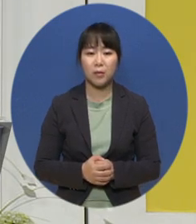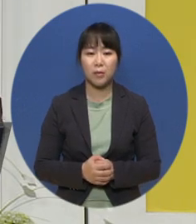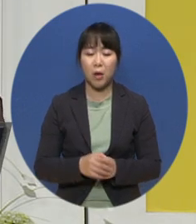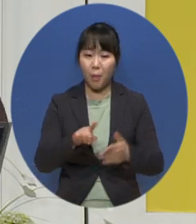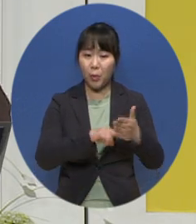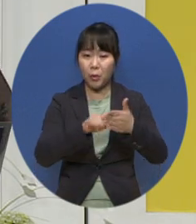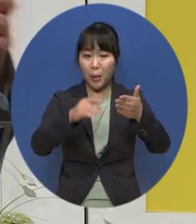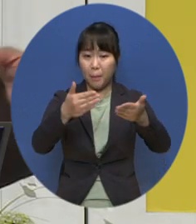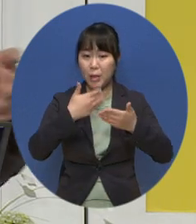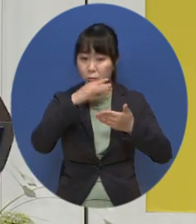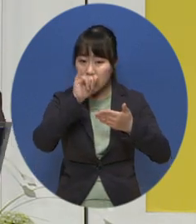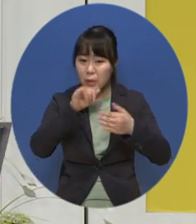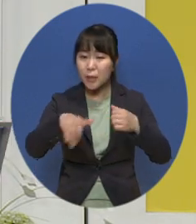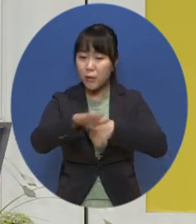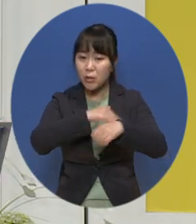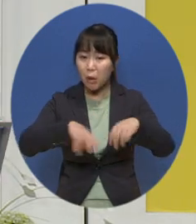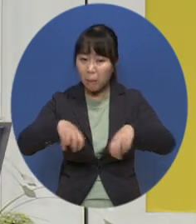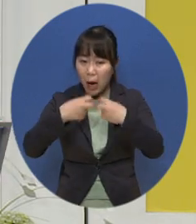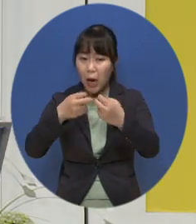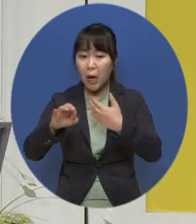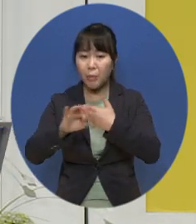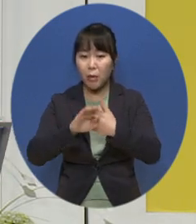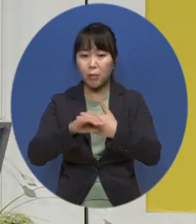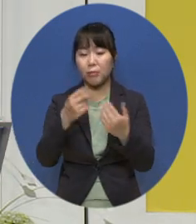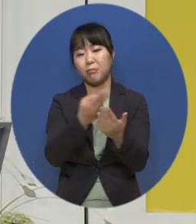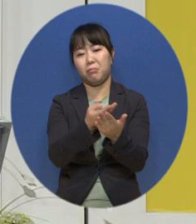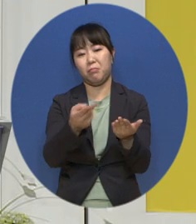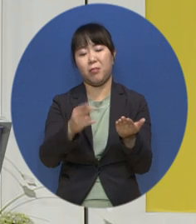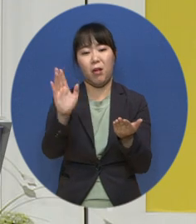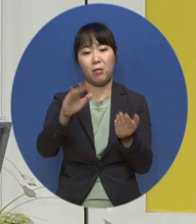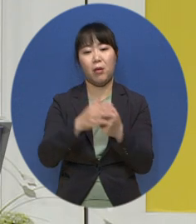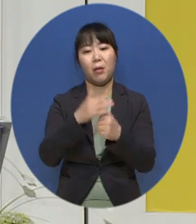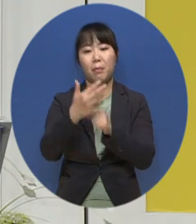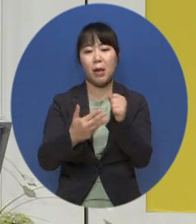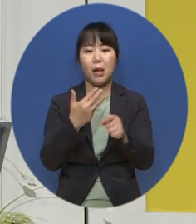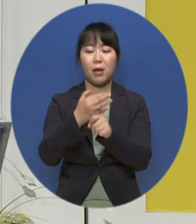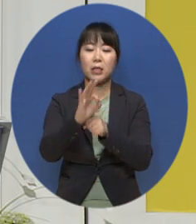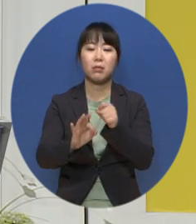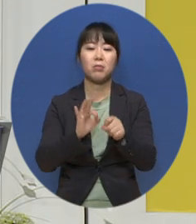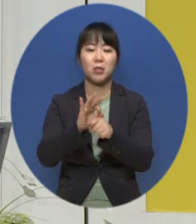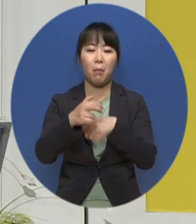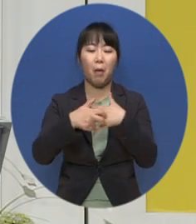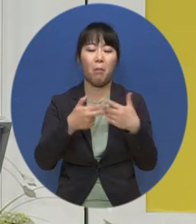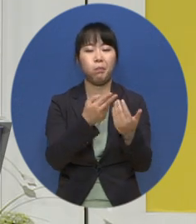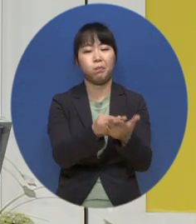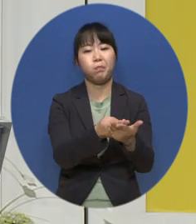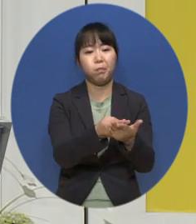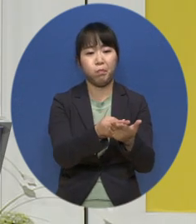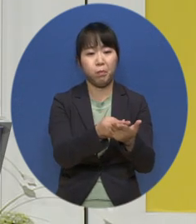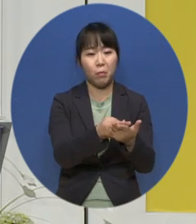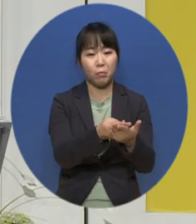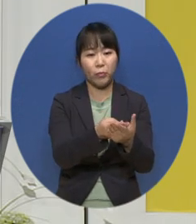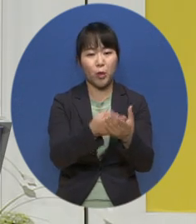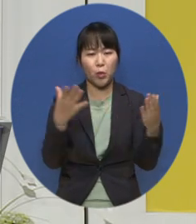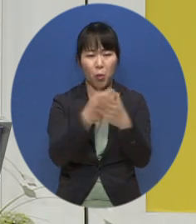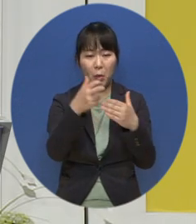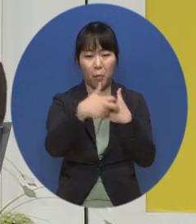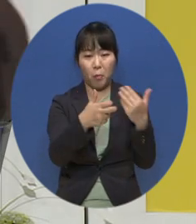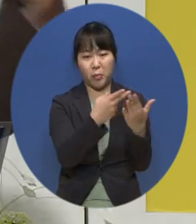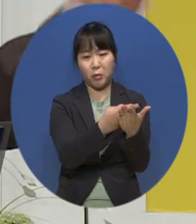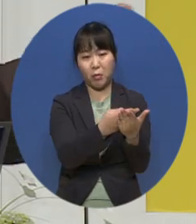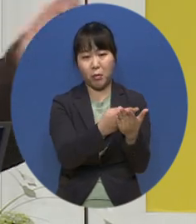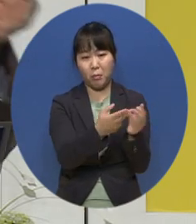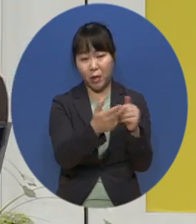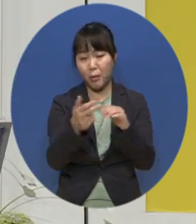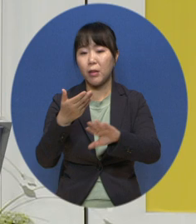있는 상태에서 교통사고로 딱 다면 태운 아닙니다 8년 씩 10년 12월 있습니다 어 종합병원에 있다 내보내면